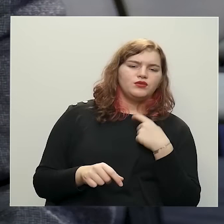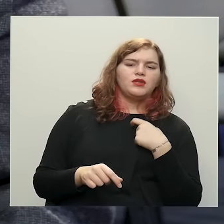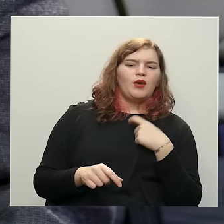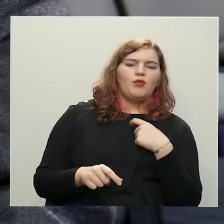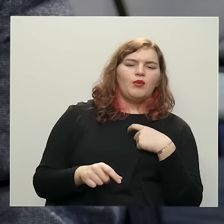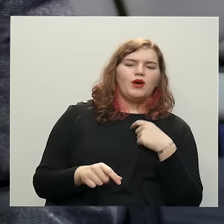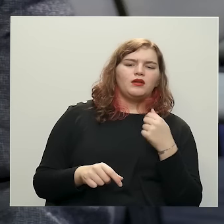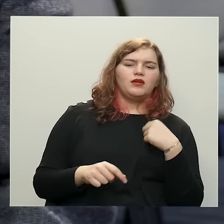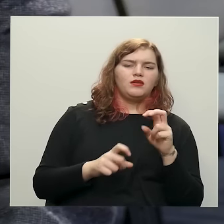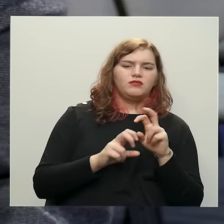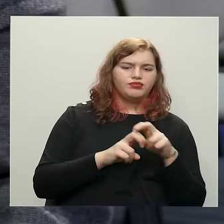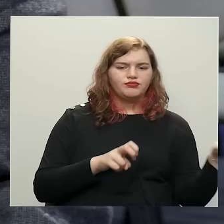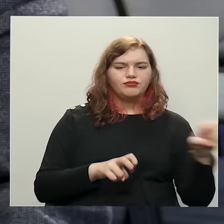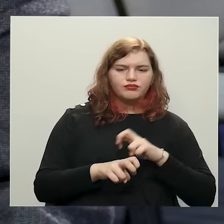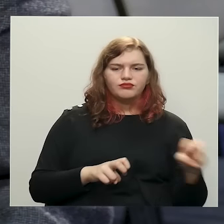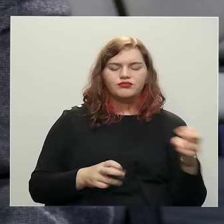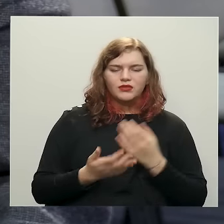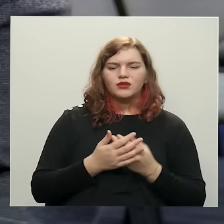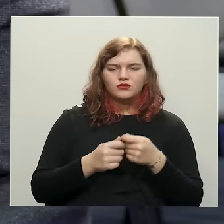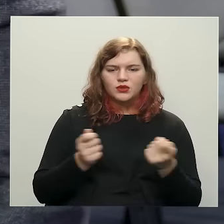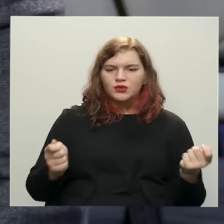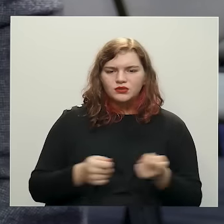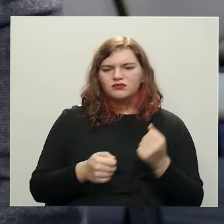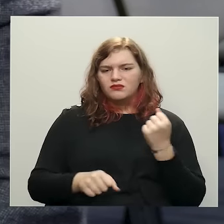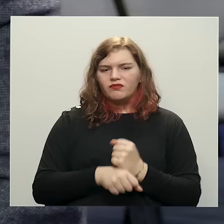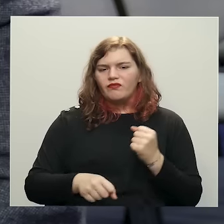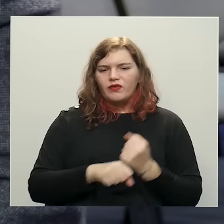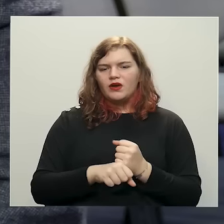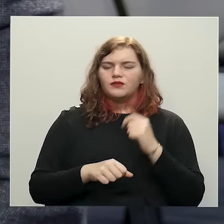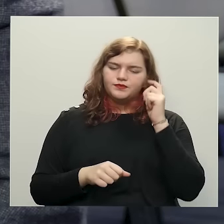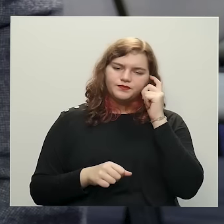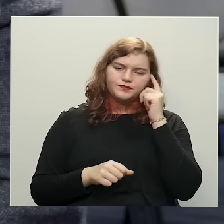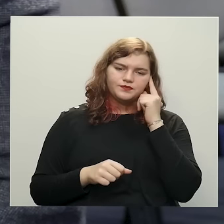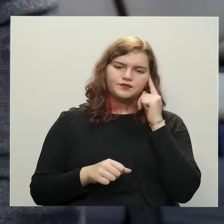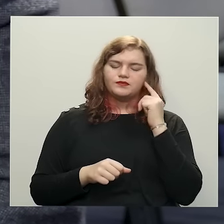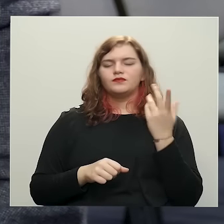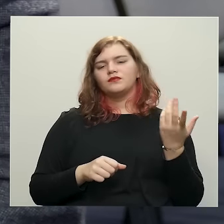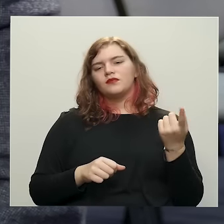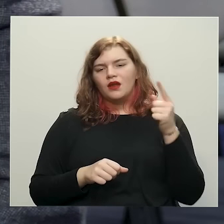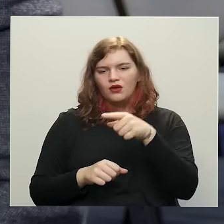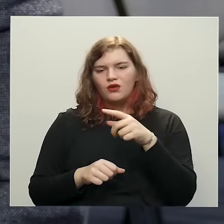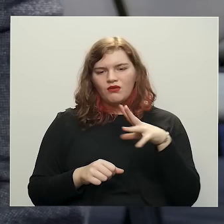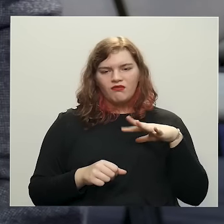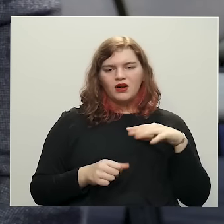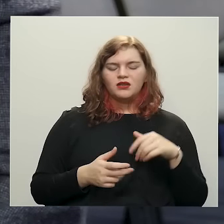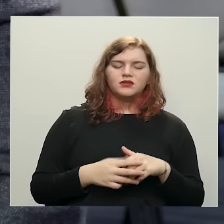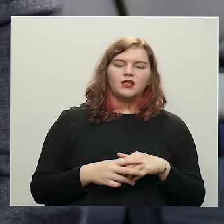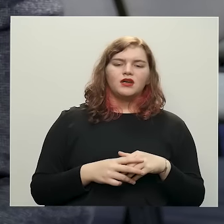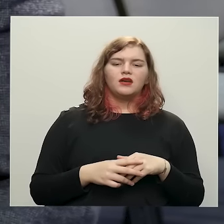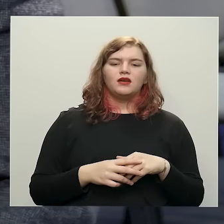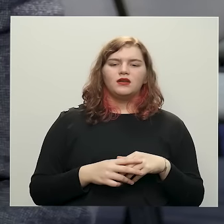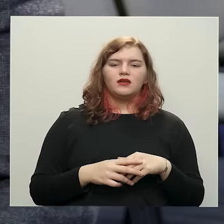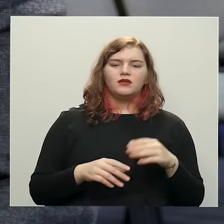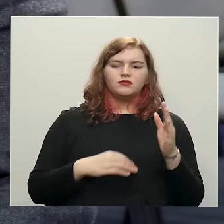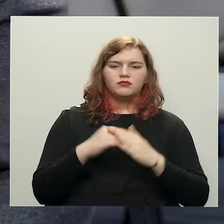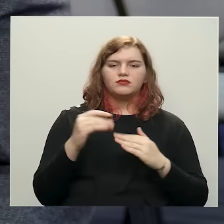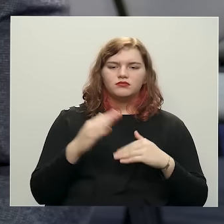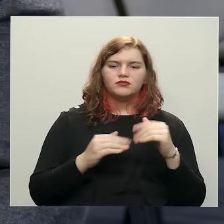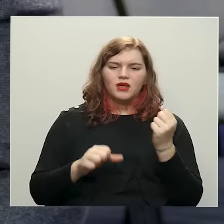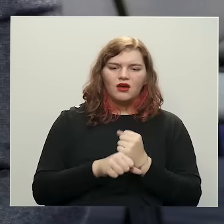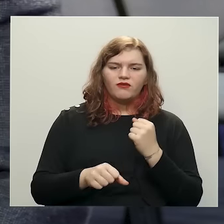și umblu pentru ea, pentru tot ce trebuie să fac. Și acolo în Franța am renovat o casă